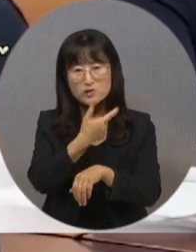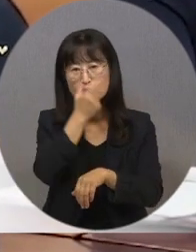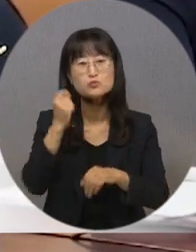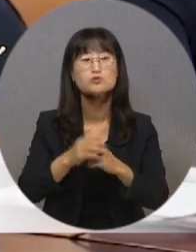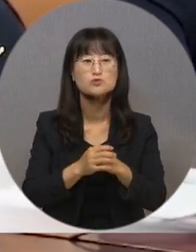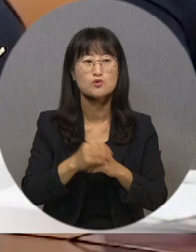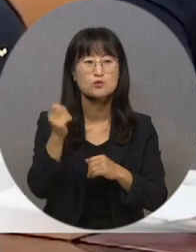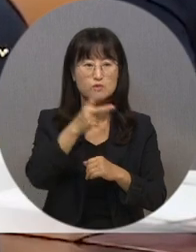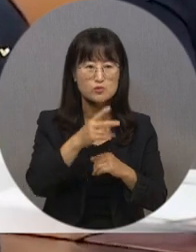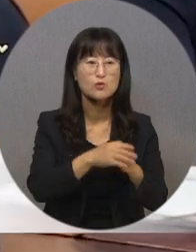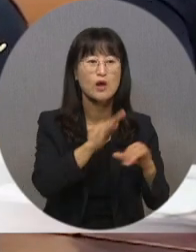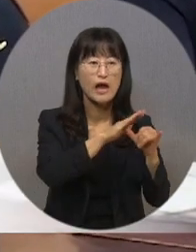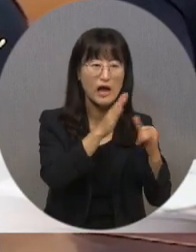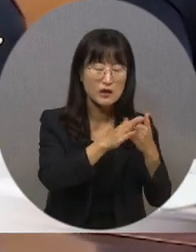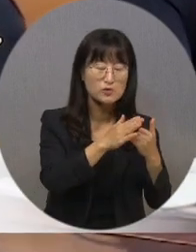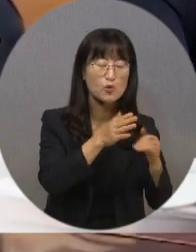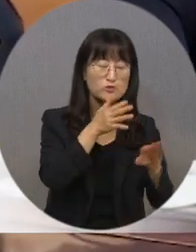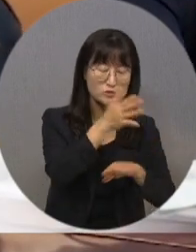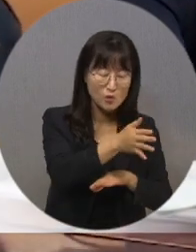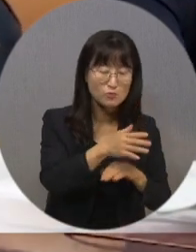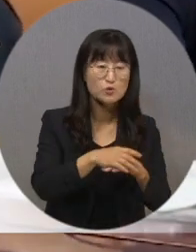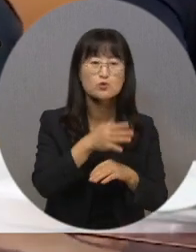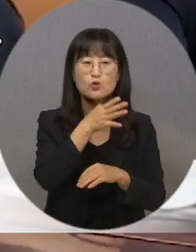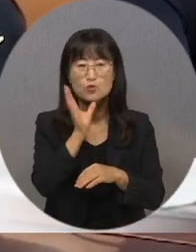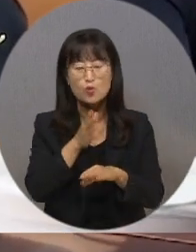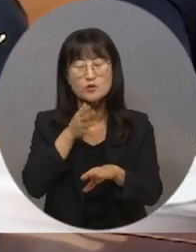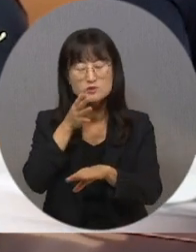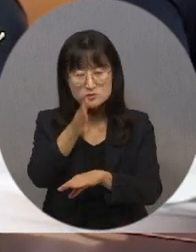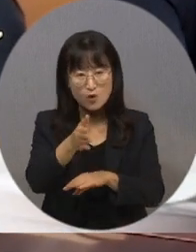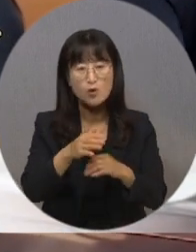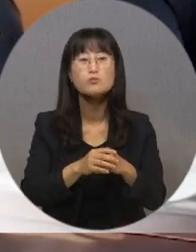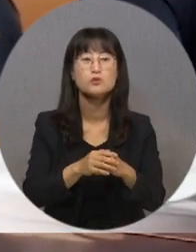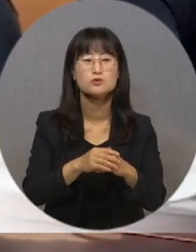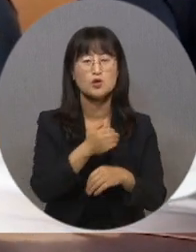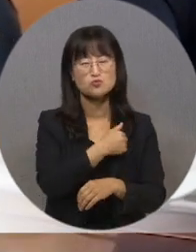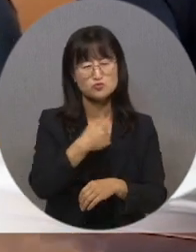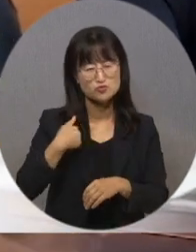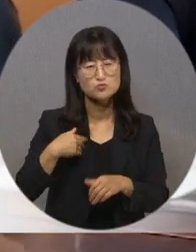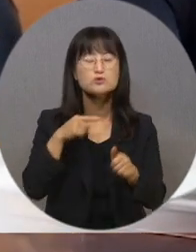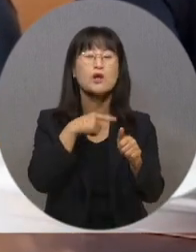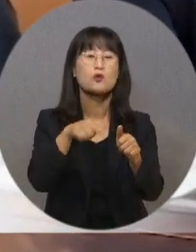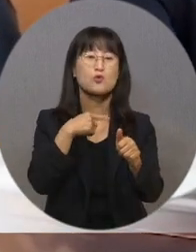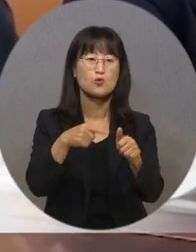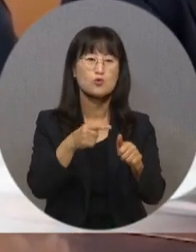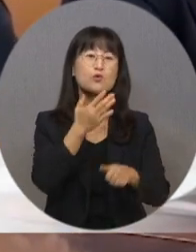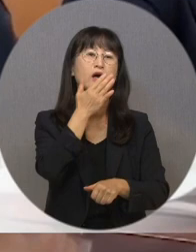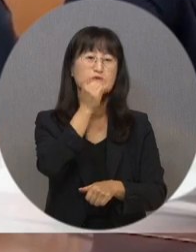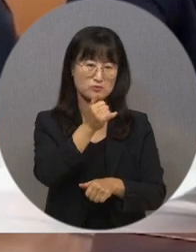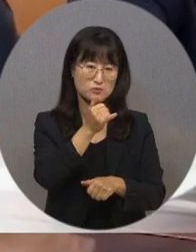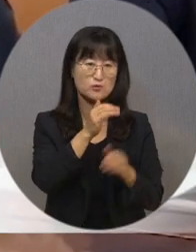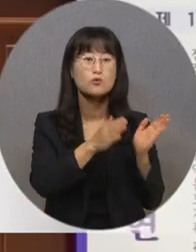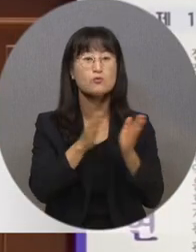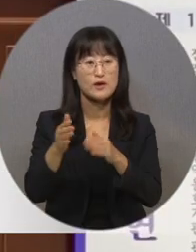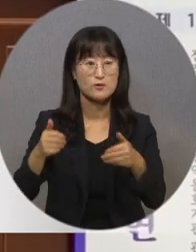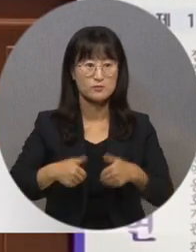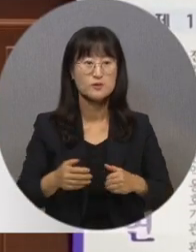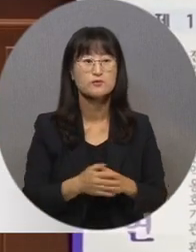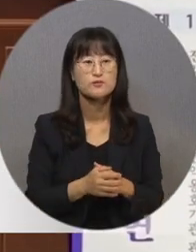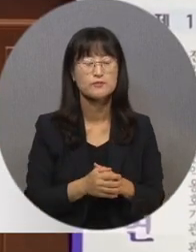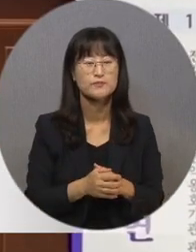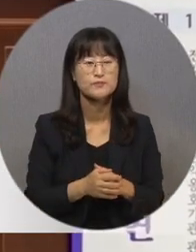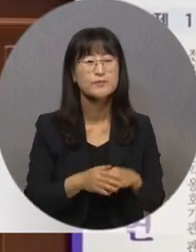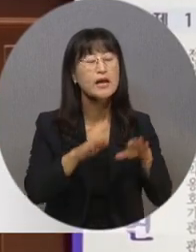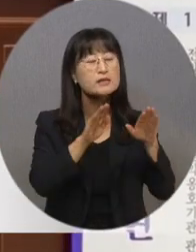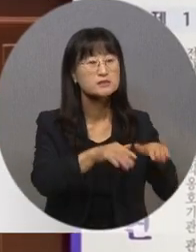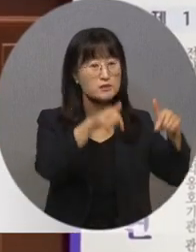아동보호 전문기관 수준으로, 노인보호 전문기관 수준으로 충분하고 풍부한 교육을 받을 수 있는 예산이 마련되어야 하고, 현재